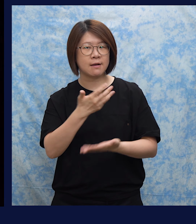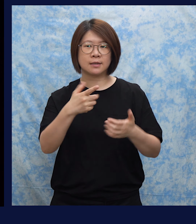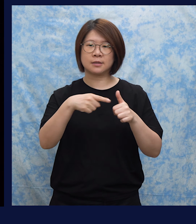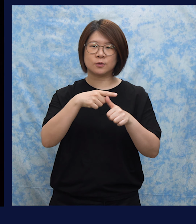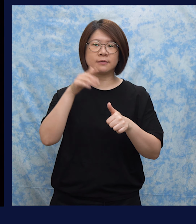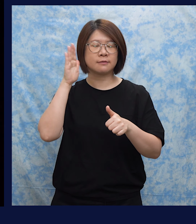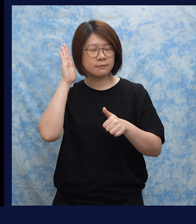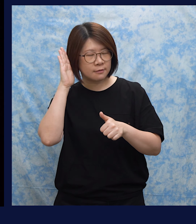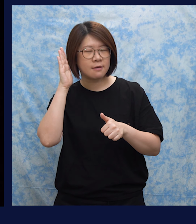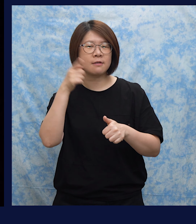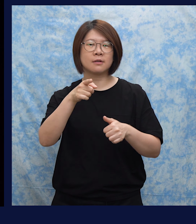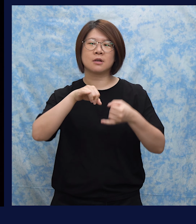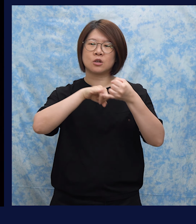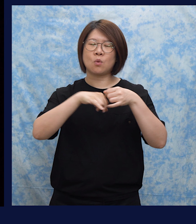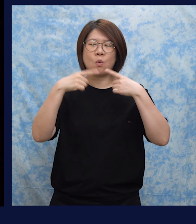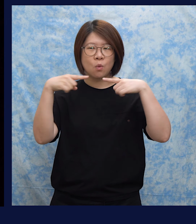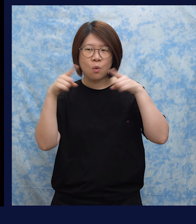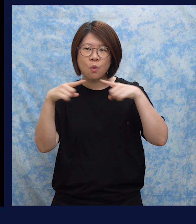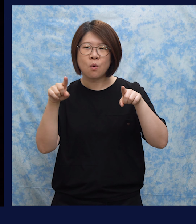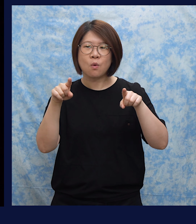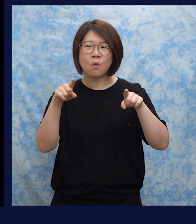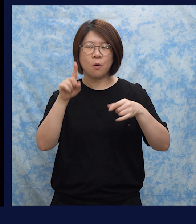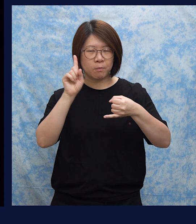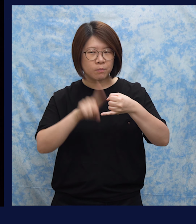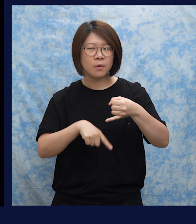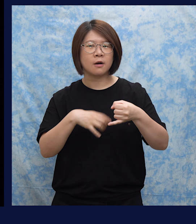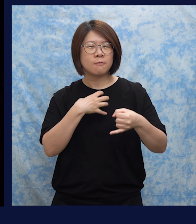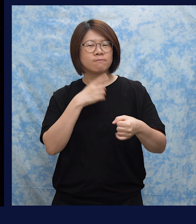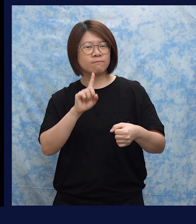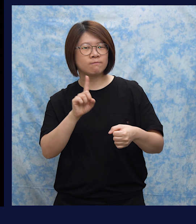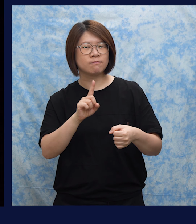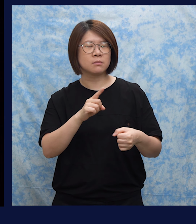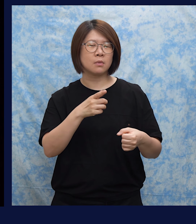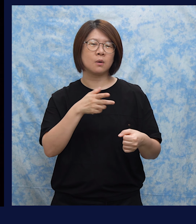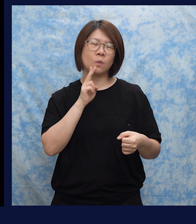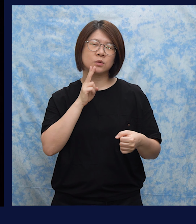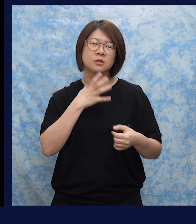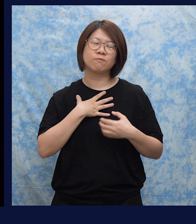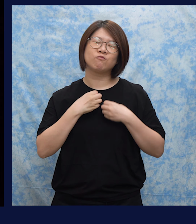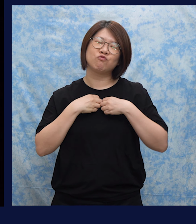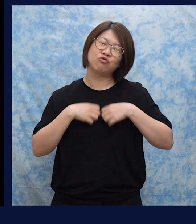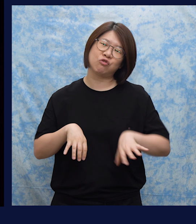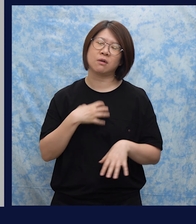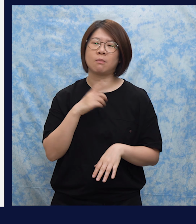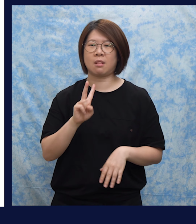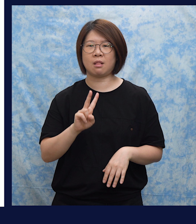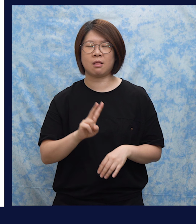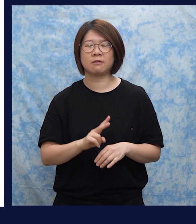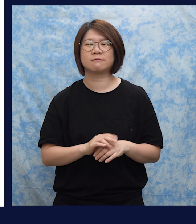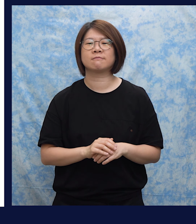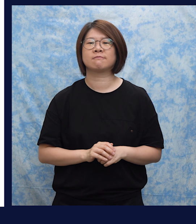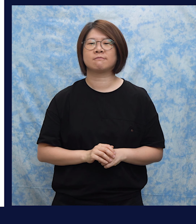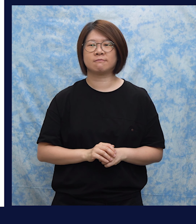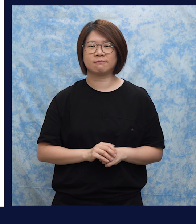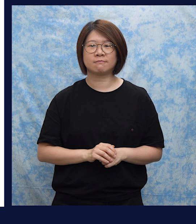候。 冇錯啊！大家會先聽到約翰《受難曲》嘅結尾啦。對我嚟講，佢係一個比較放